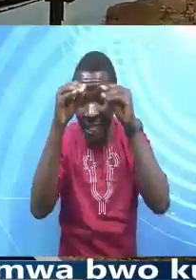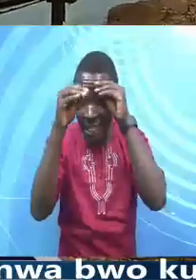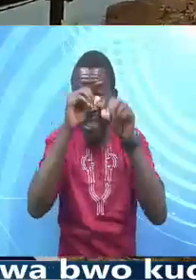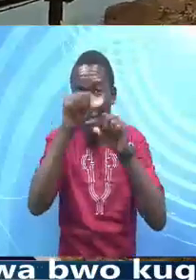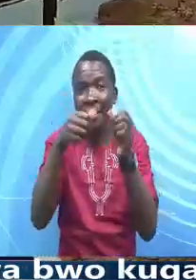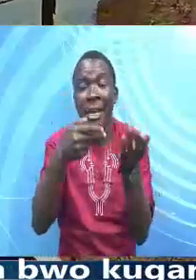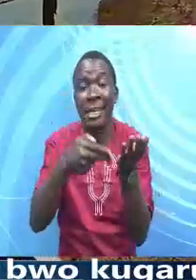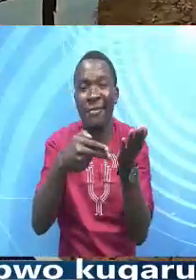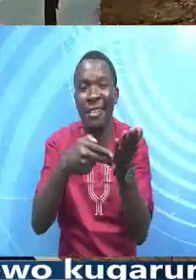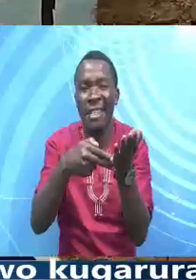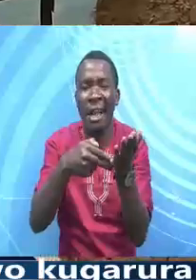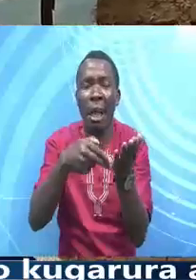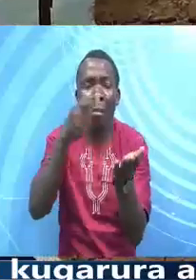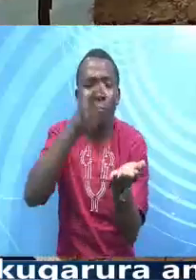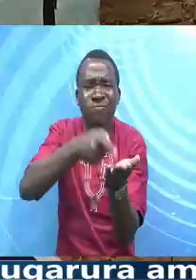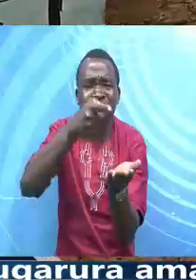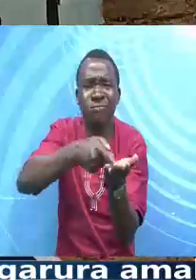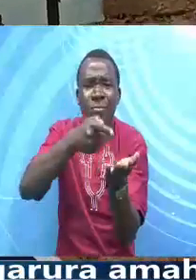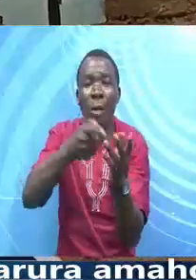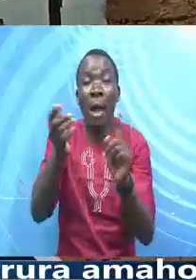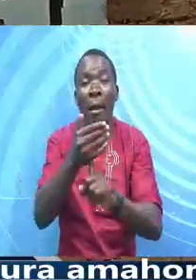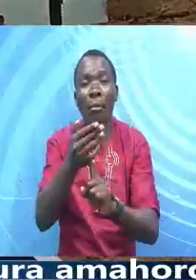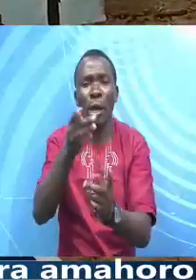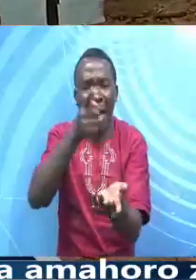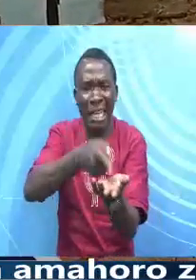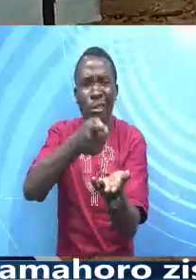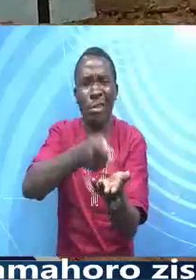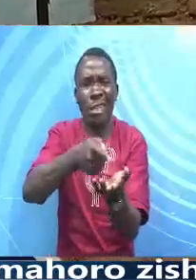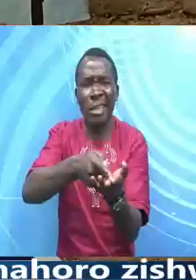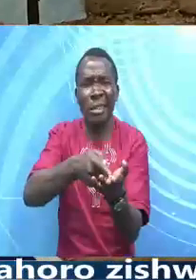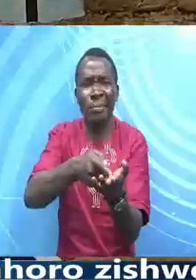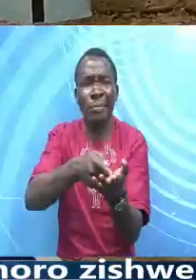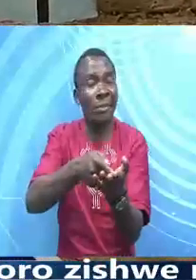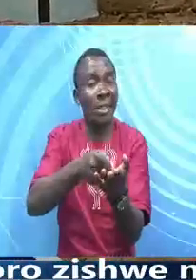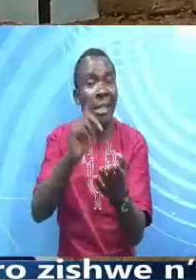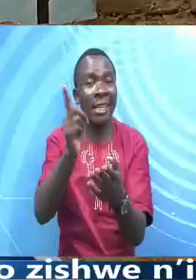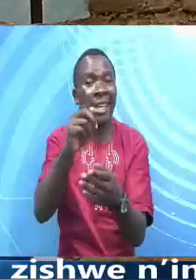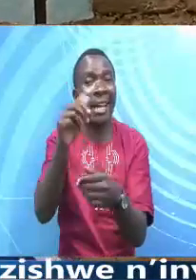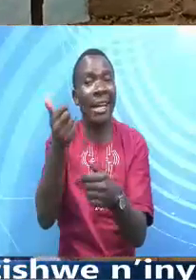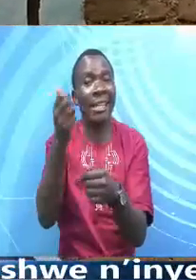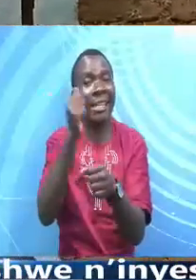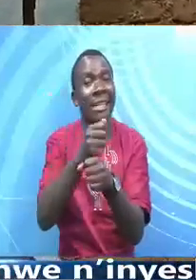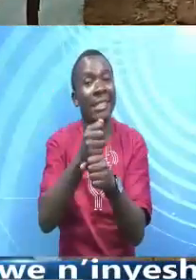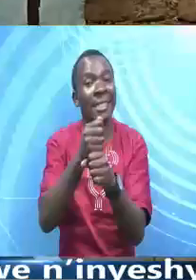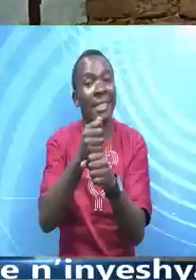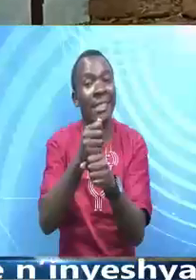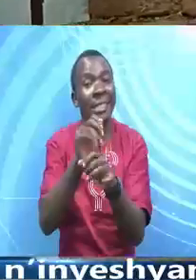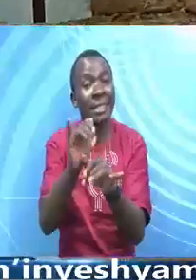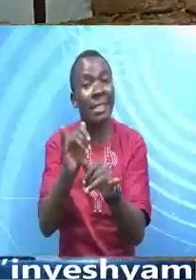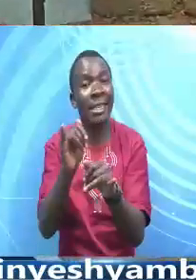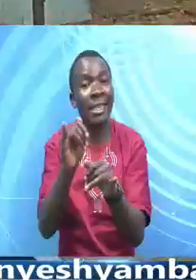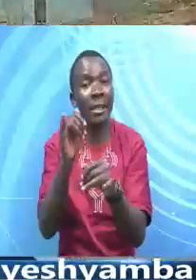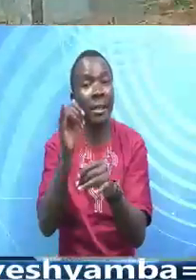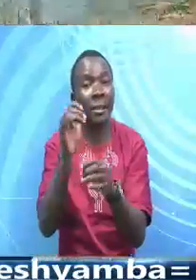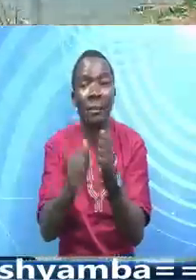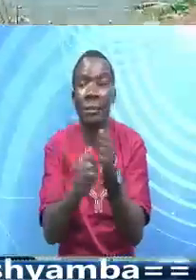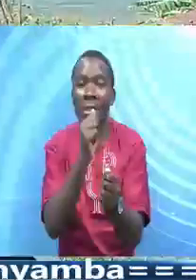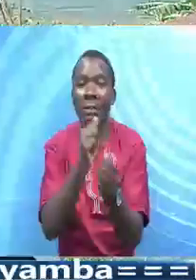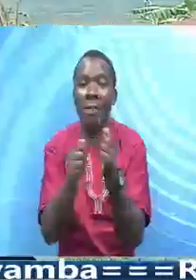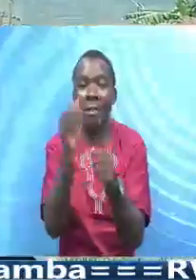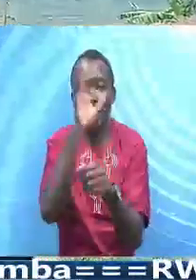byo gusudira bayabona bagasudira kandi nta kandi kazi gasigaye uretse kwishakira imirimo.